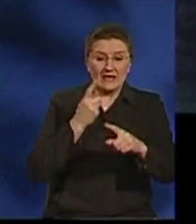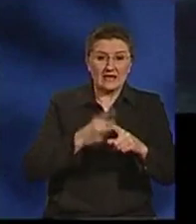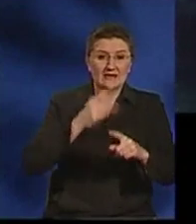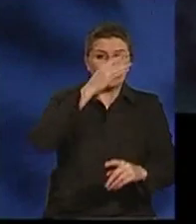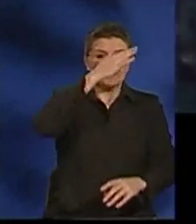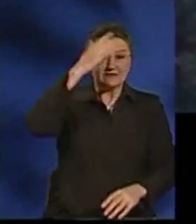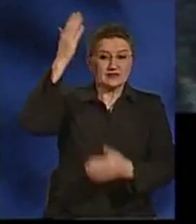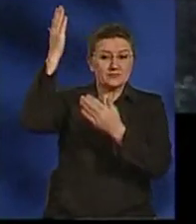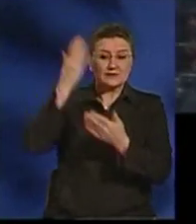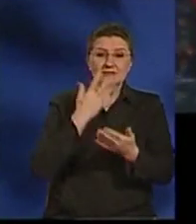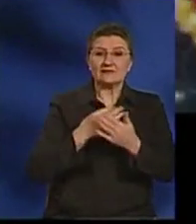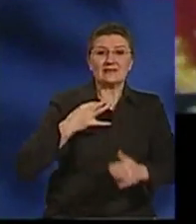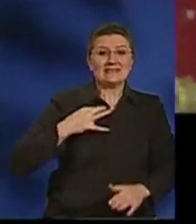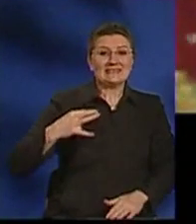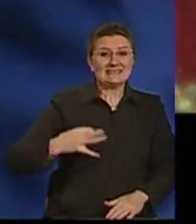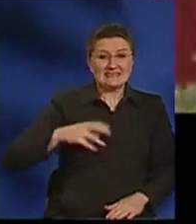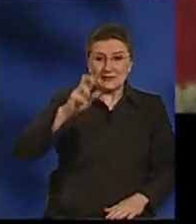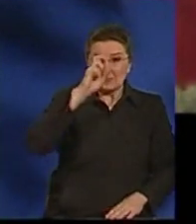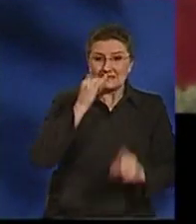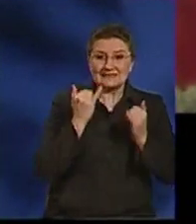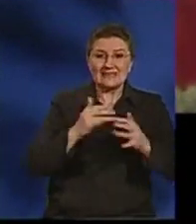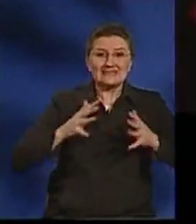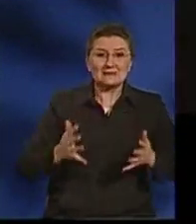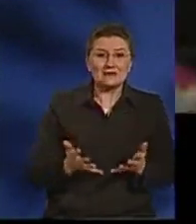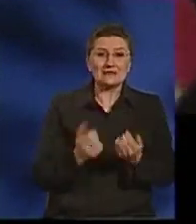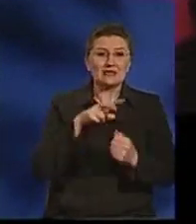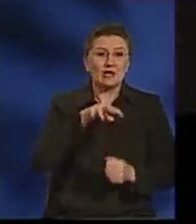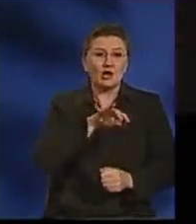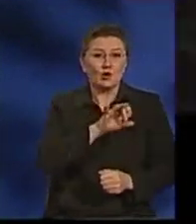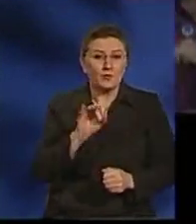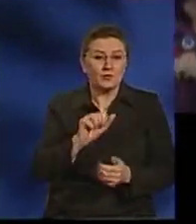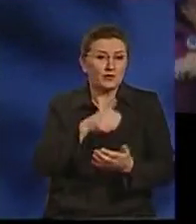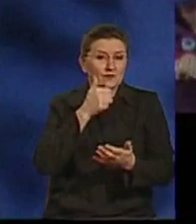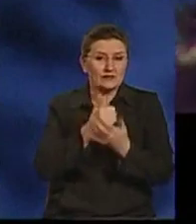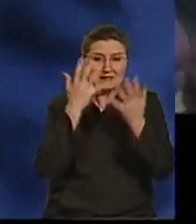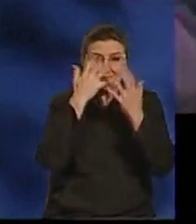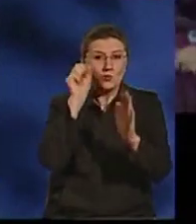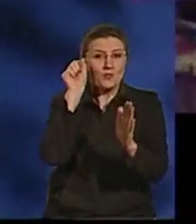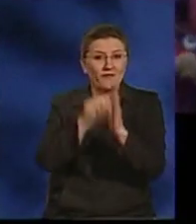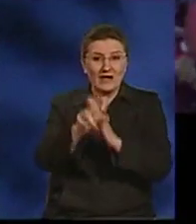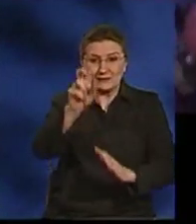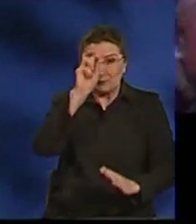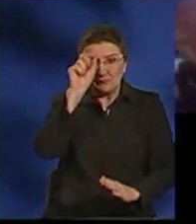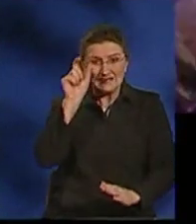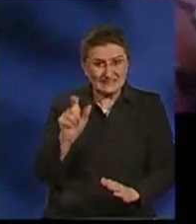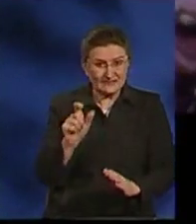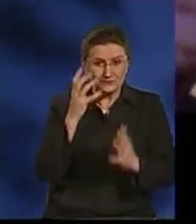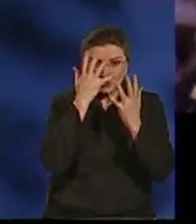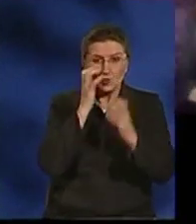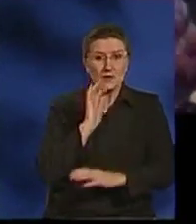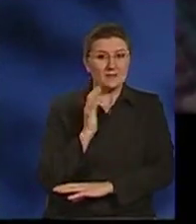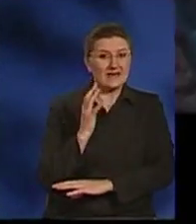Всевышний посылает своего сына принца для спасения Лумии. Но властелин тьмы убивает принца в темном лесу.